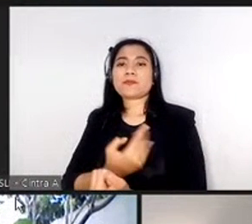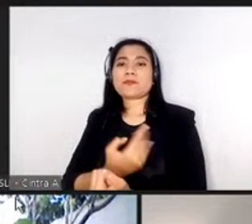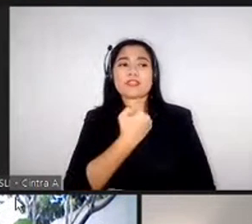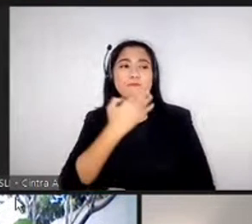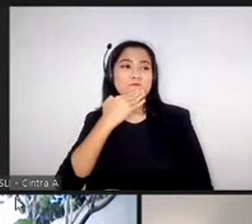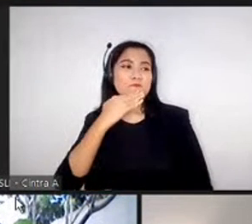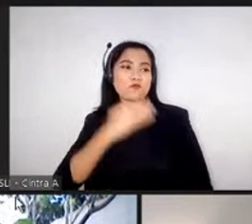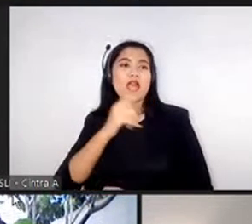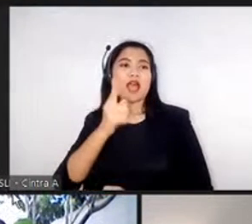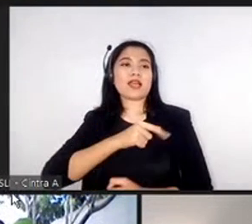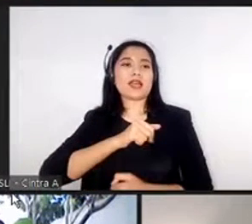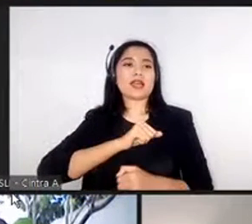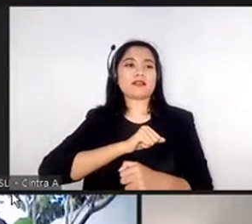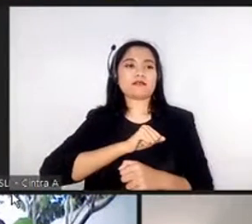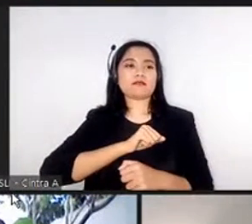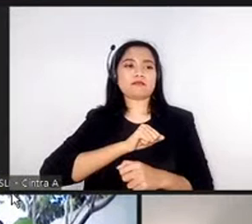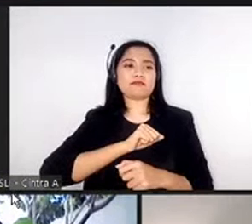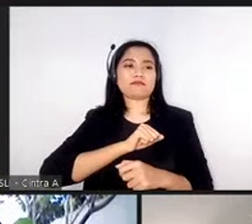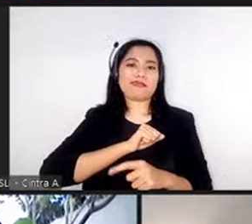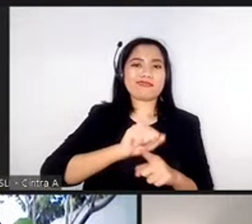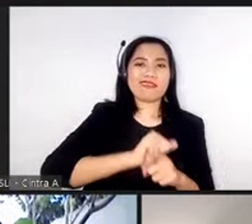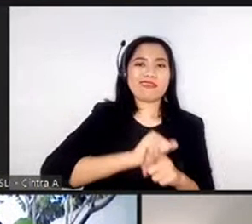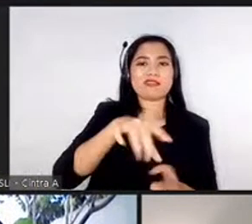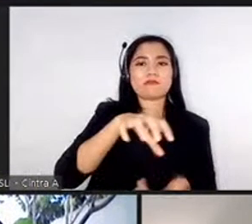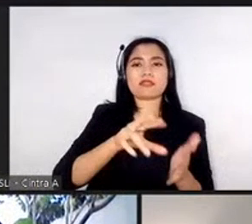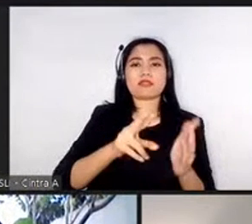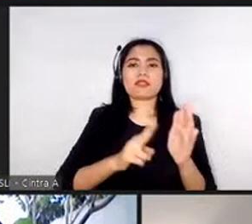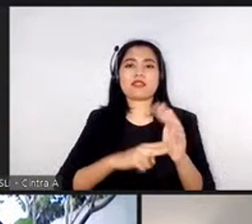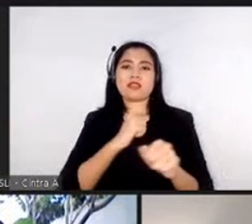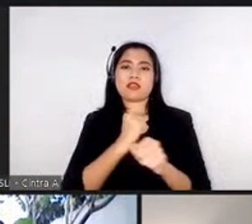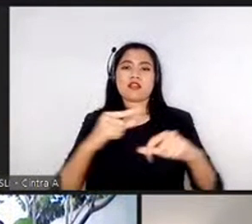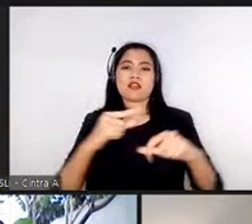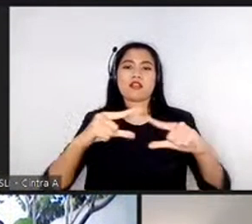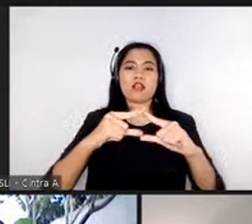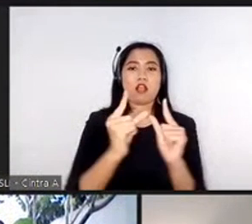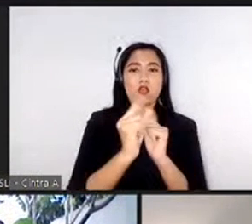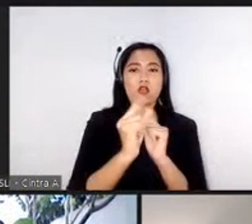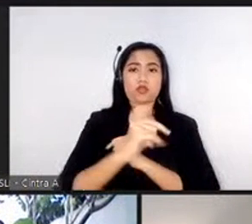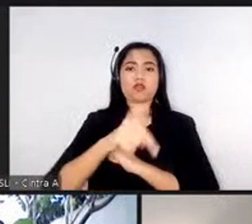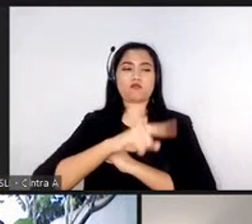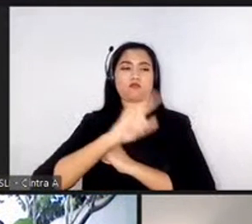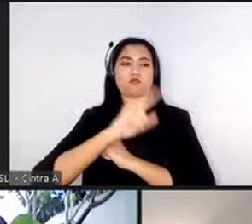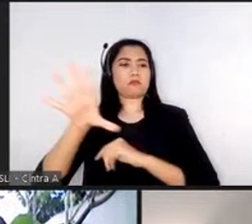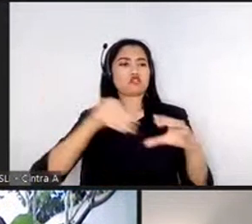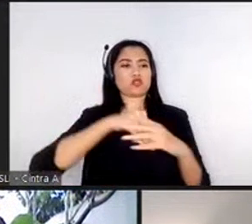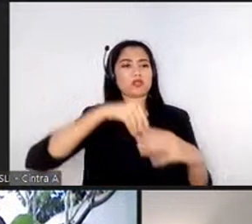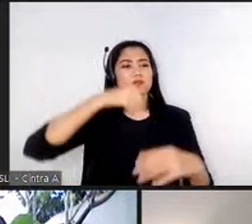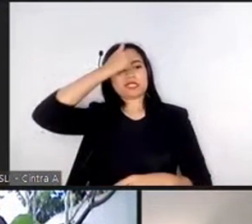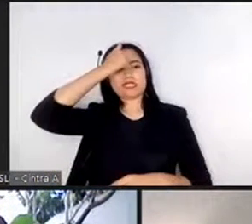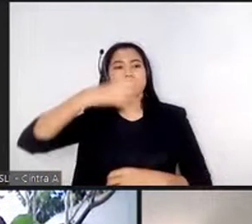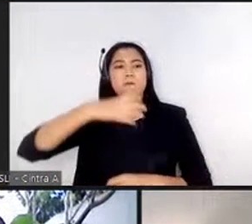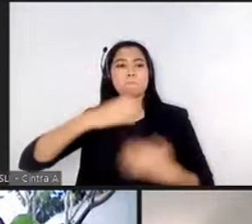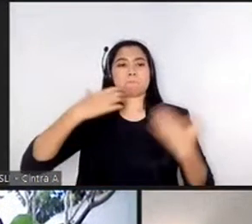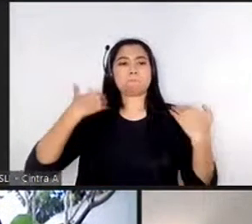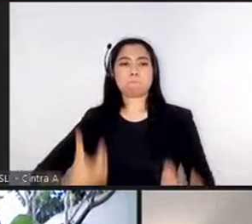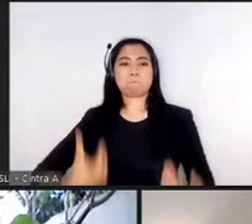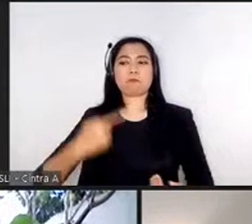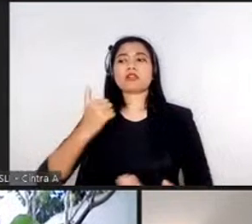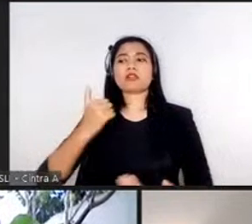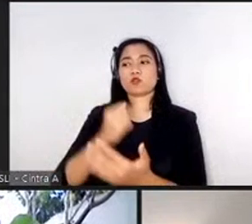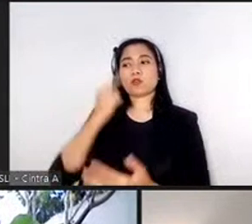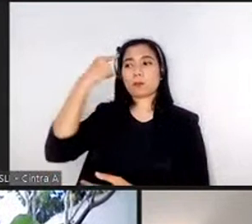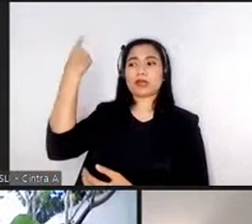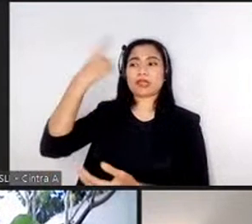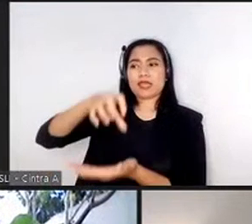Ngawi dalam upaya eh memasukkan prinsip-prinsip H di dalam eh polisi di lokal seb pemerintah daerah lebih siap jadi